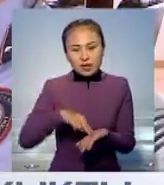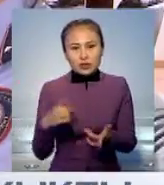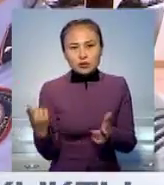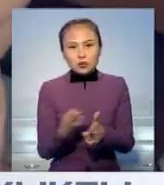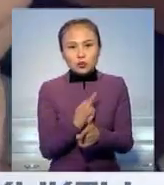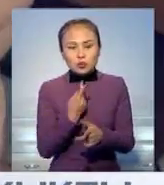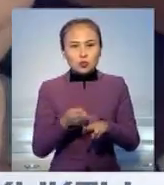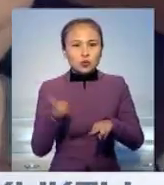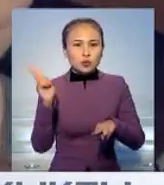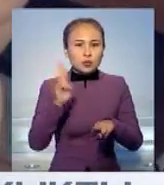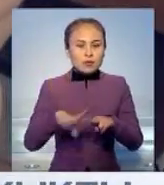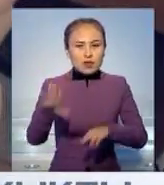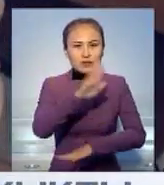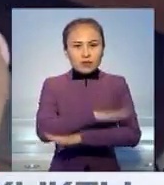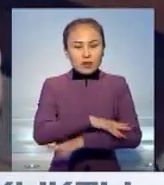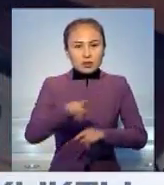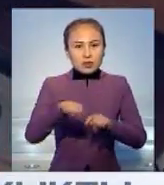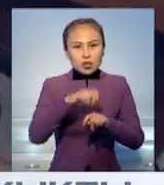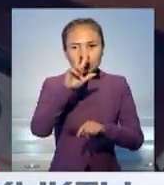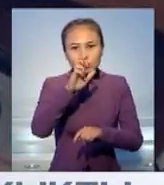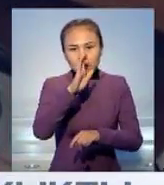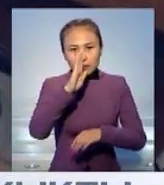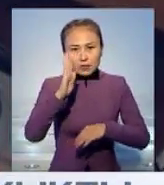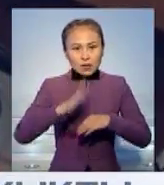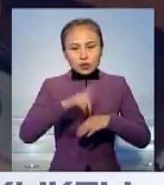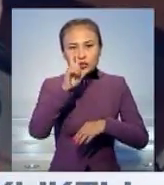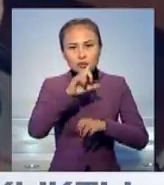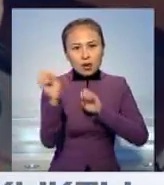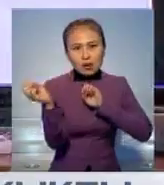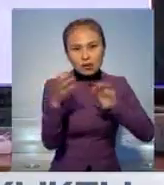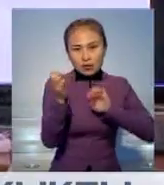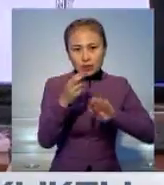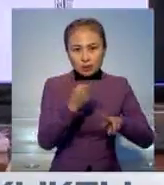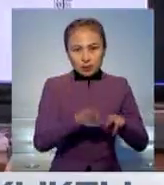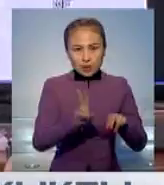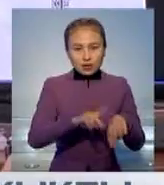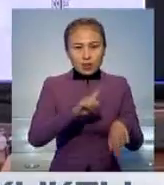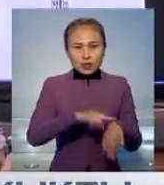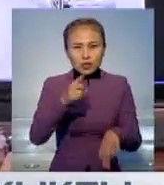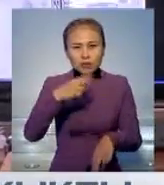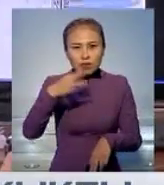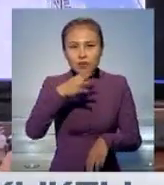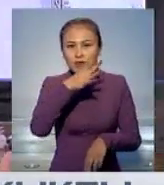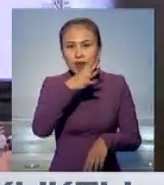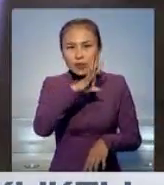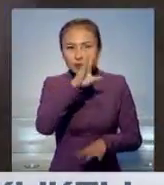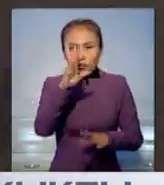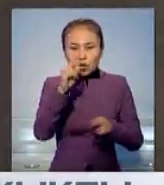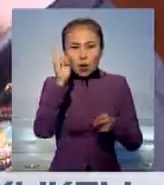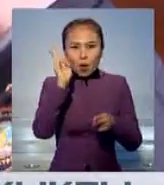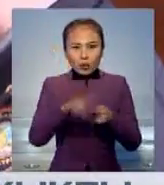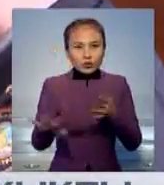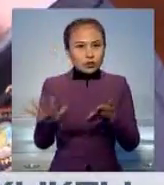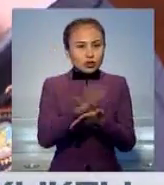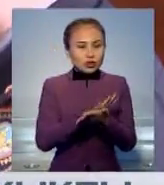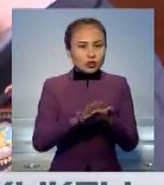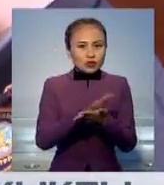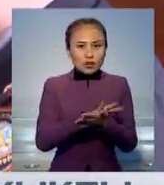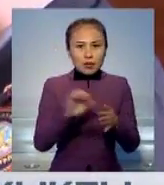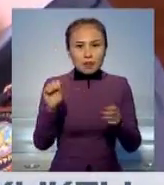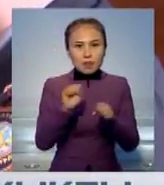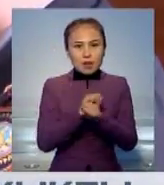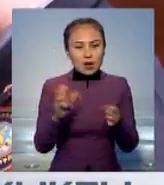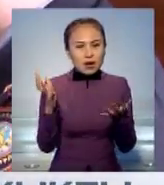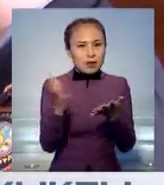Оқиға орнына жедел жеткен тәртіп сақшылары 300-ден астам адамды қауіпсіз жерге көшірді. Бірнеше сағатқа жалғасқан операциядан кейін ешқандай жарылғыш